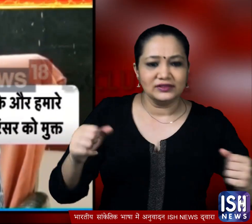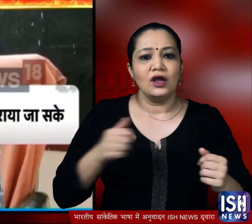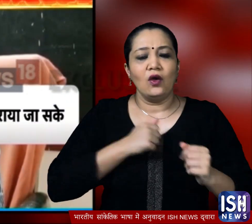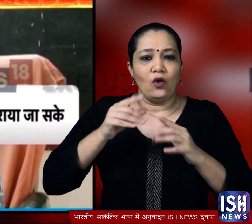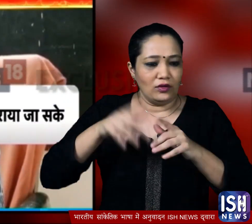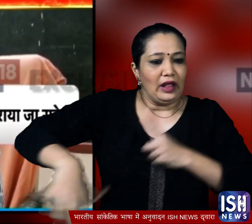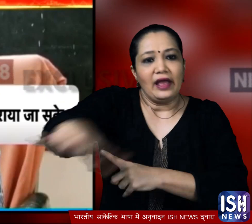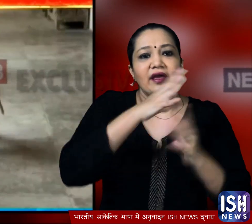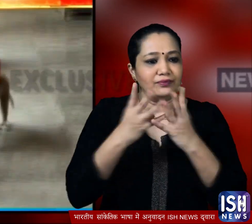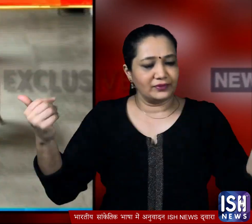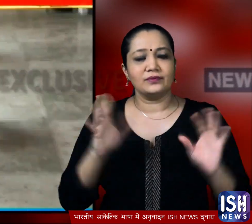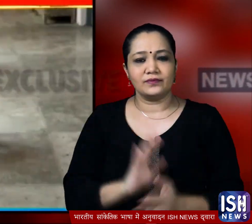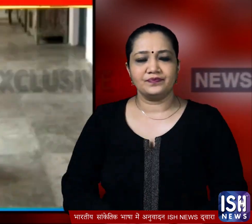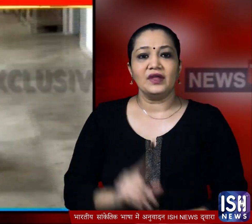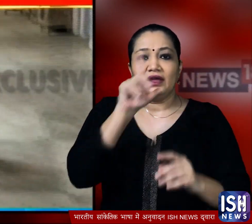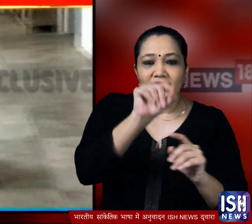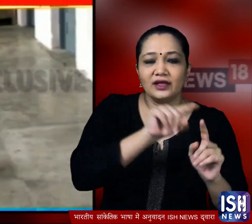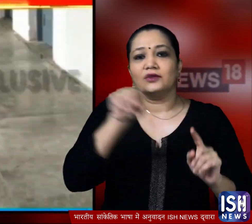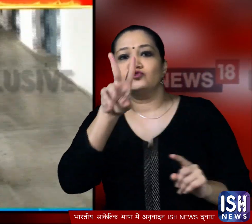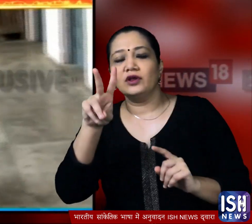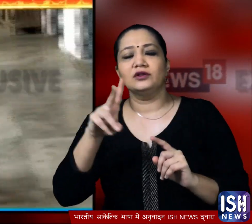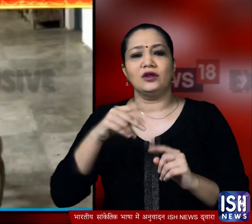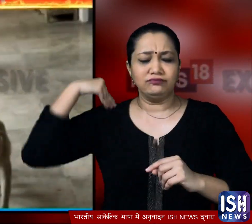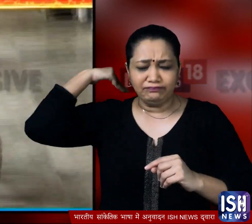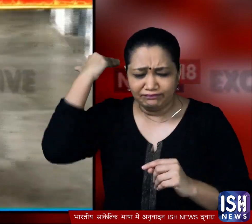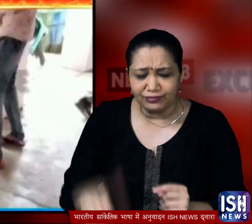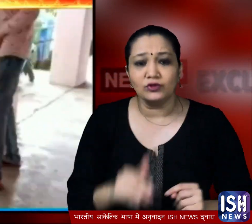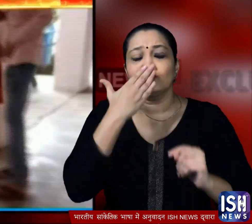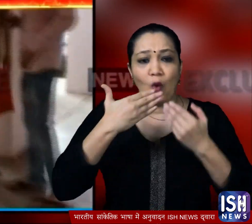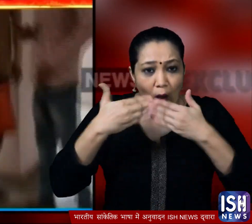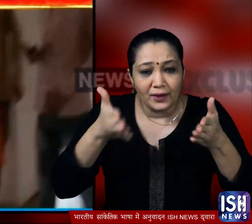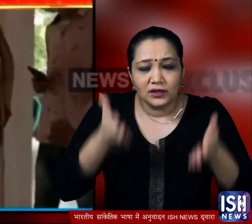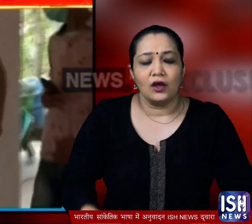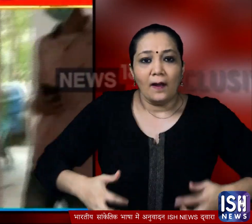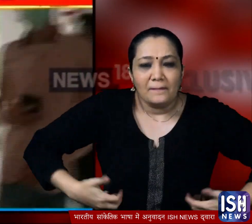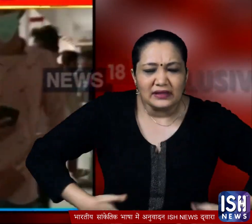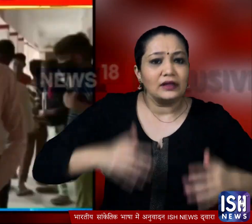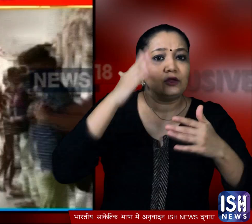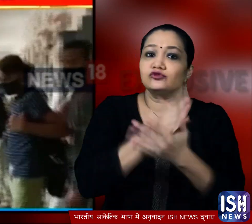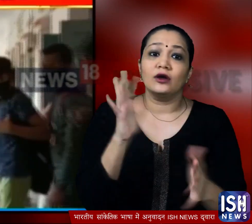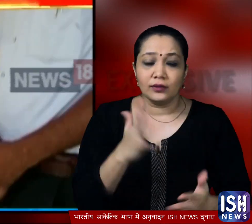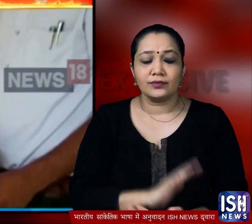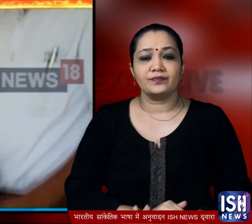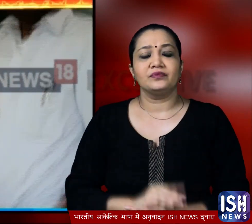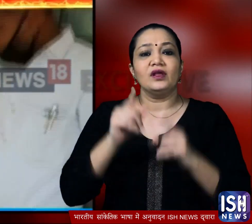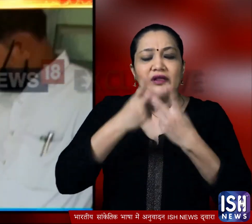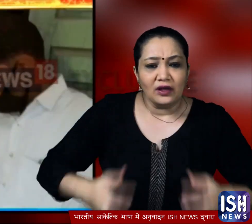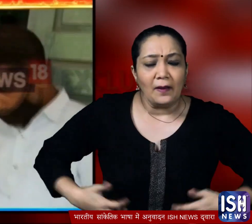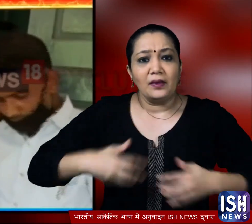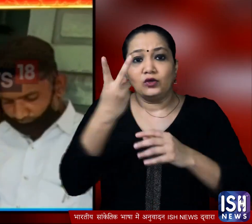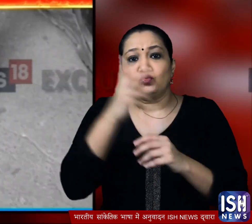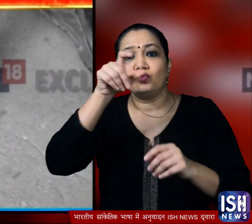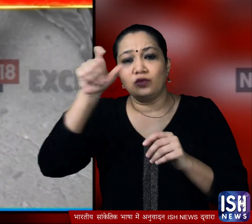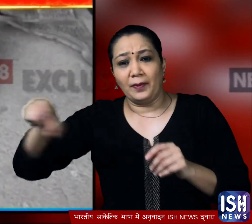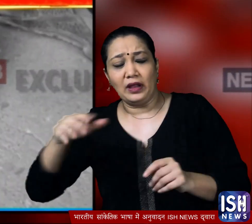परिसर को मुक्त कराया जा सके इनसे। 10वीं और 12वीं के बच्चों के लिए लंबे वक्त बाद खुले स्कूल में बंदरों का आतंक यही नहीं थमा। बंदरों ने 2 लोगों